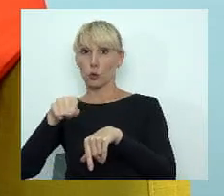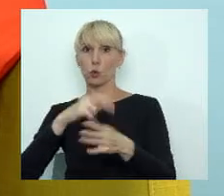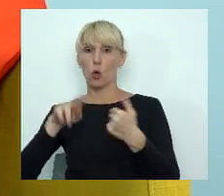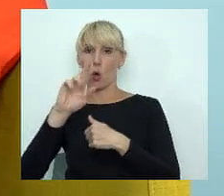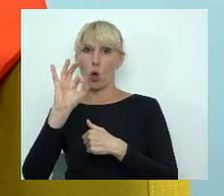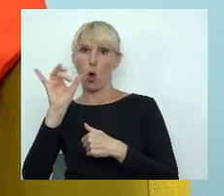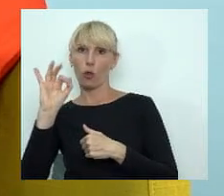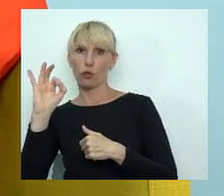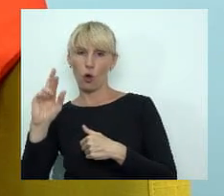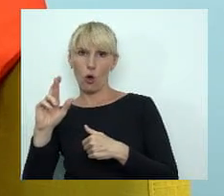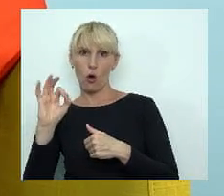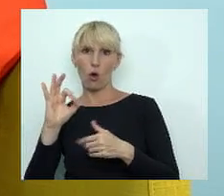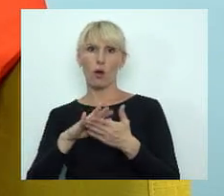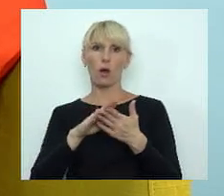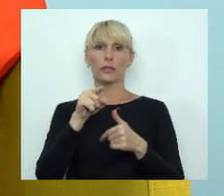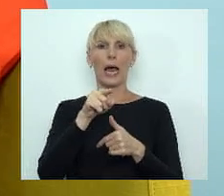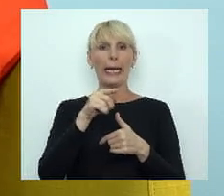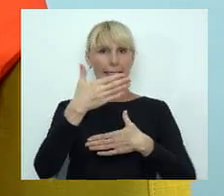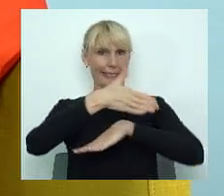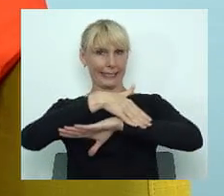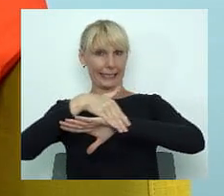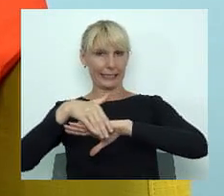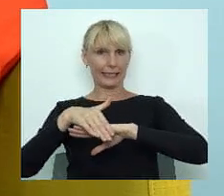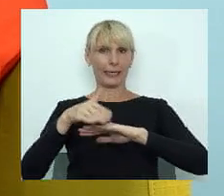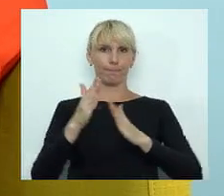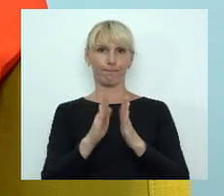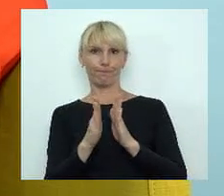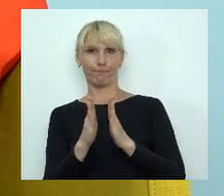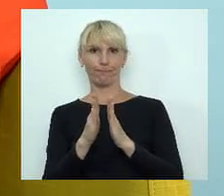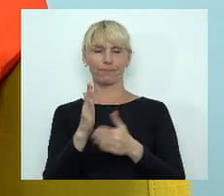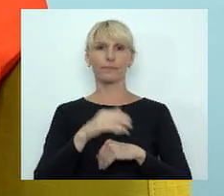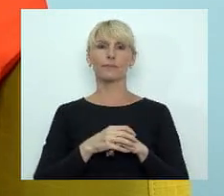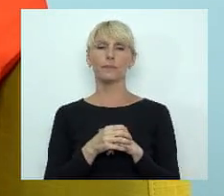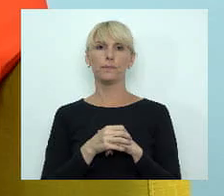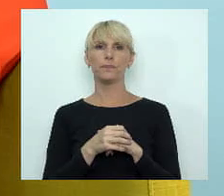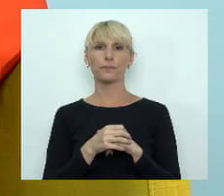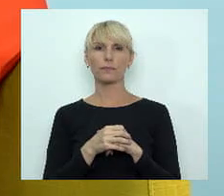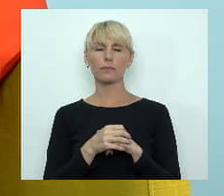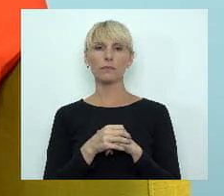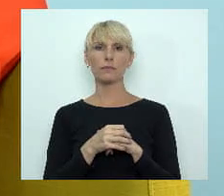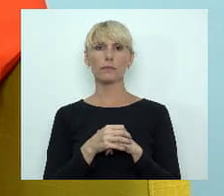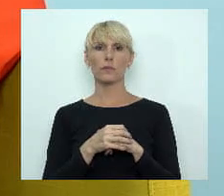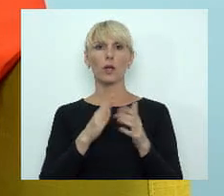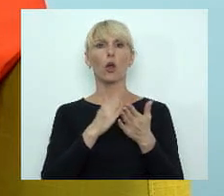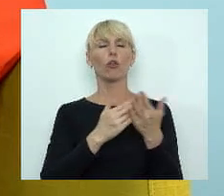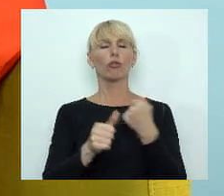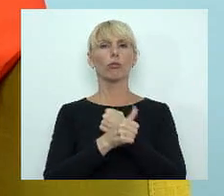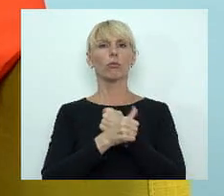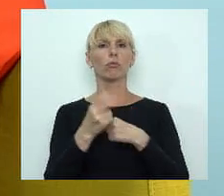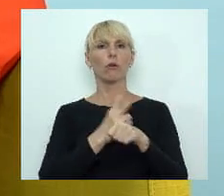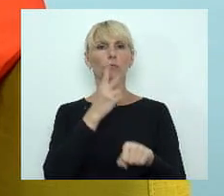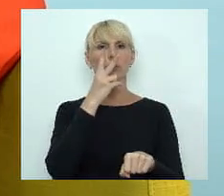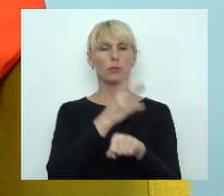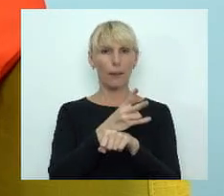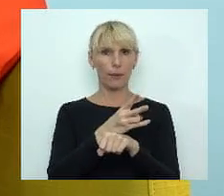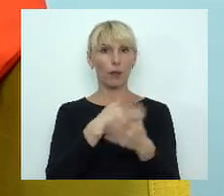chociaż granica między tymi uprawnieniami jest cienka. Jak popatrzymy sobie na prawo dostępu do dokumentacji medycznej, to tam mamy pewne konkrety związane z tym, że